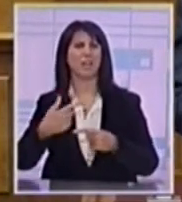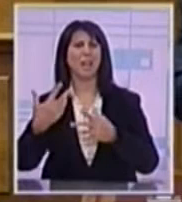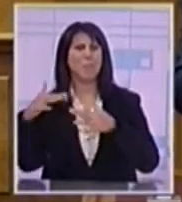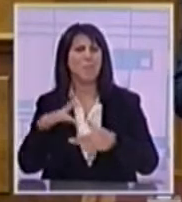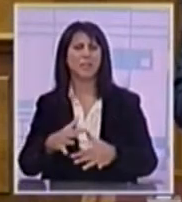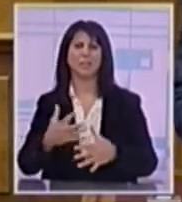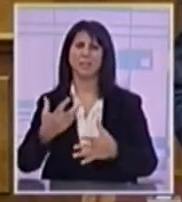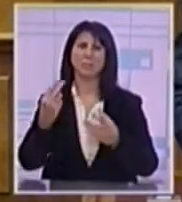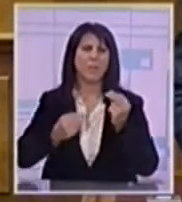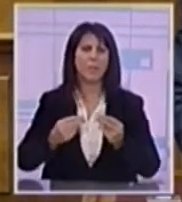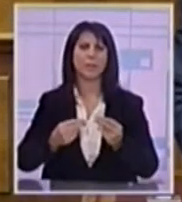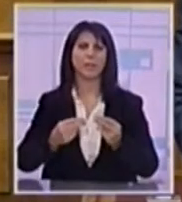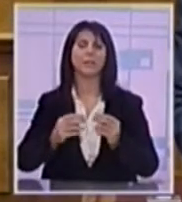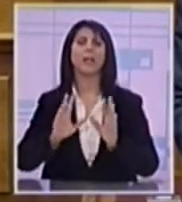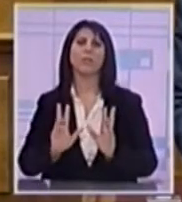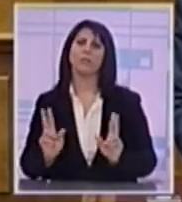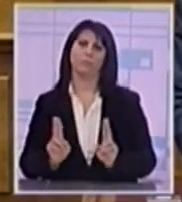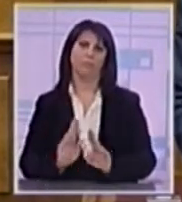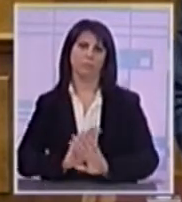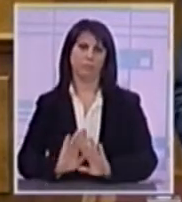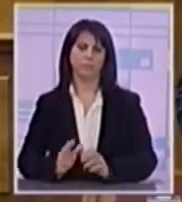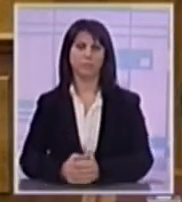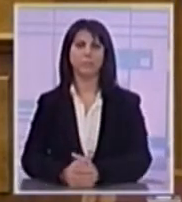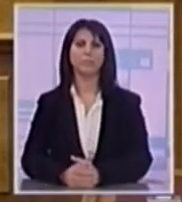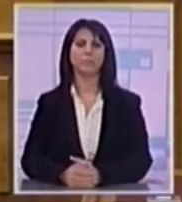θα περιοριστώ σε δύο φράσεις.